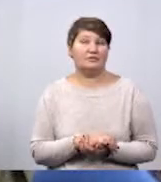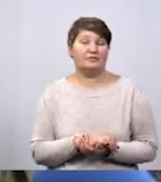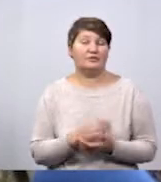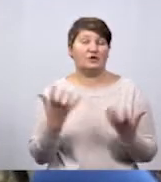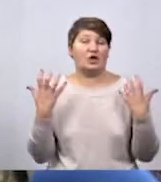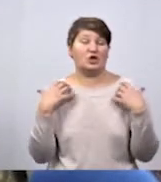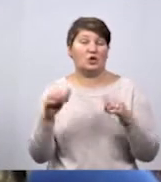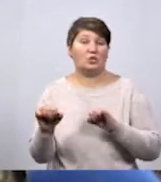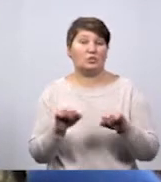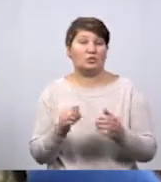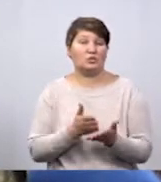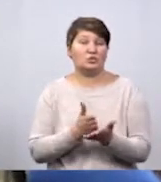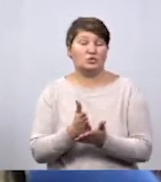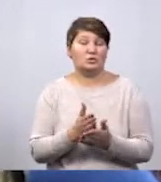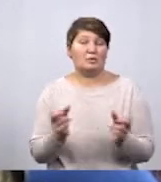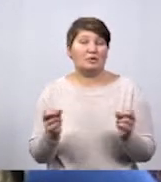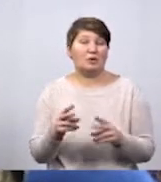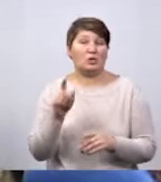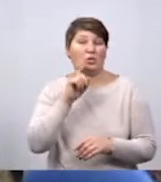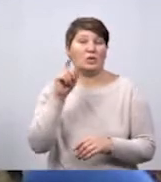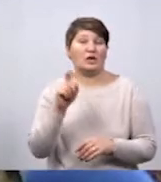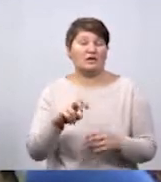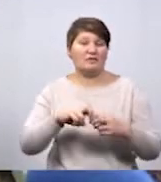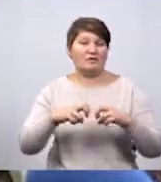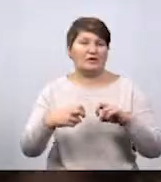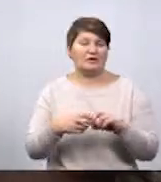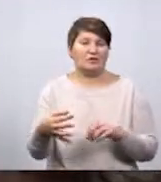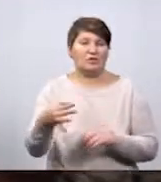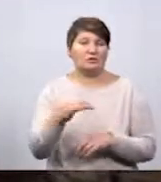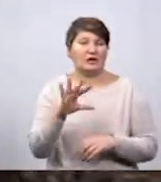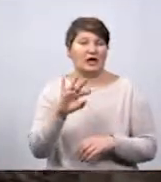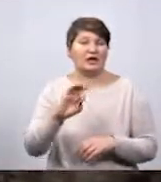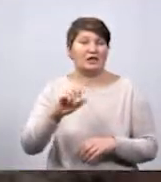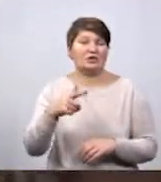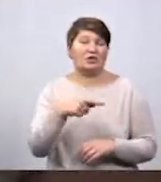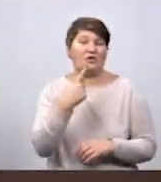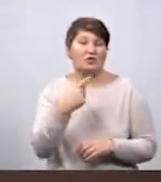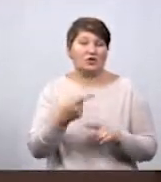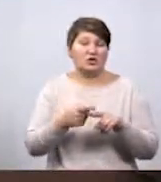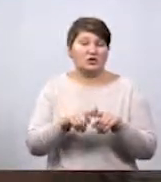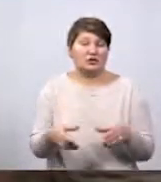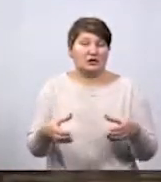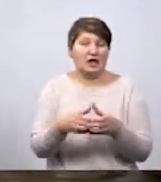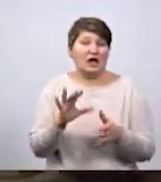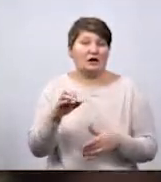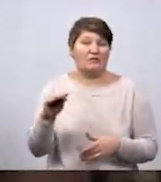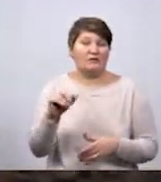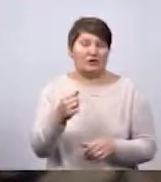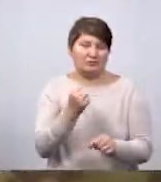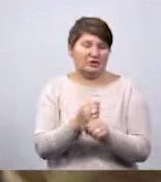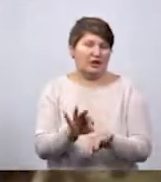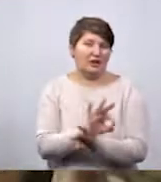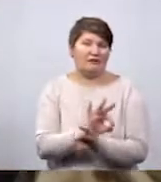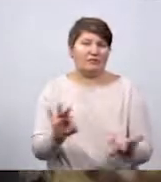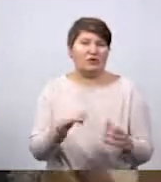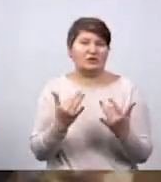Начальник управління Служби безпеки України в Івано-Франківській області Сергій Заяць каже, що спецперезначенці «Альфи» спрацювали на відмінно,